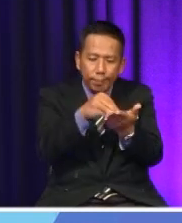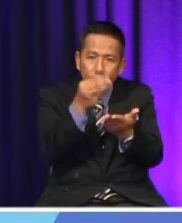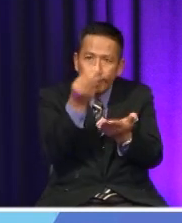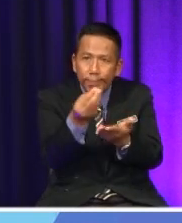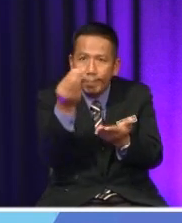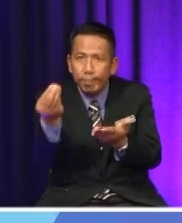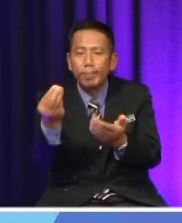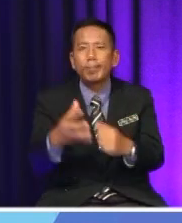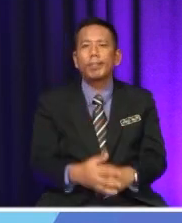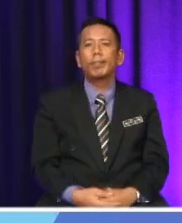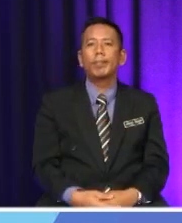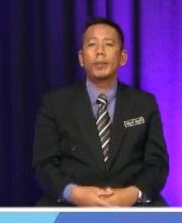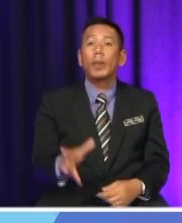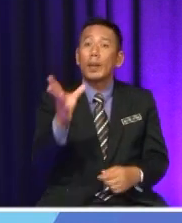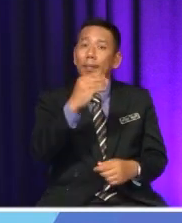kita